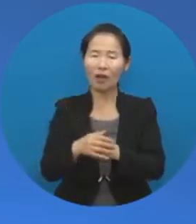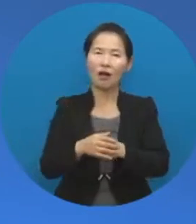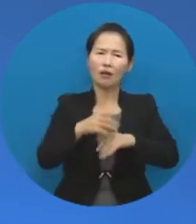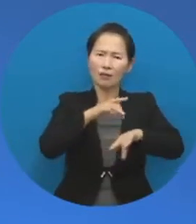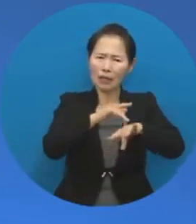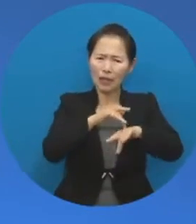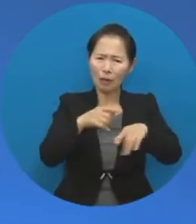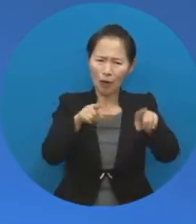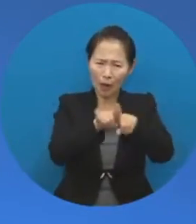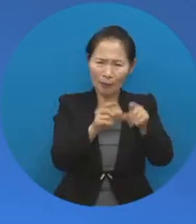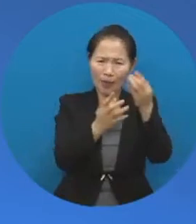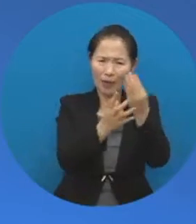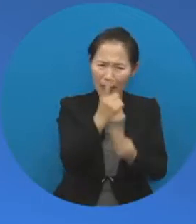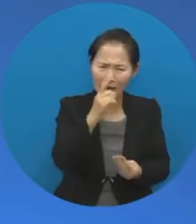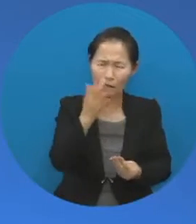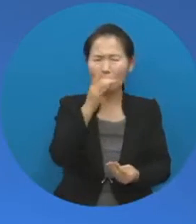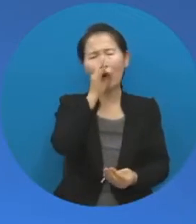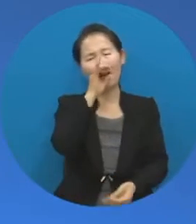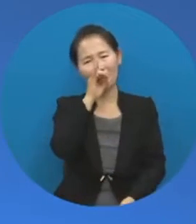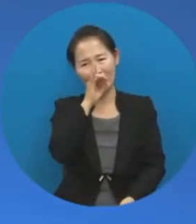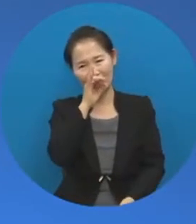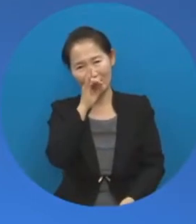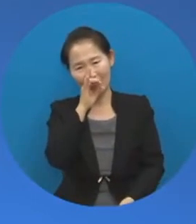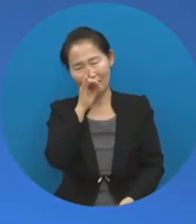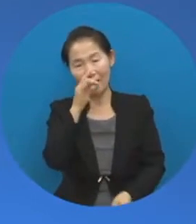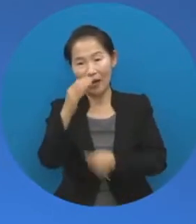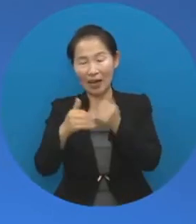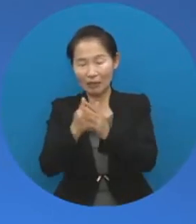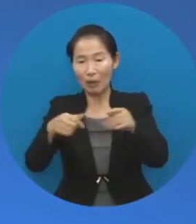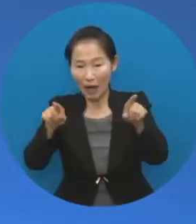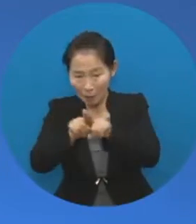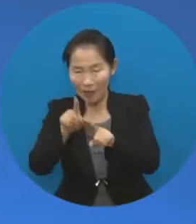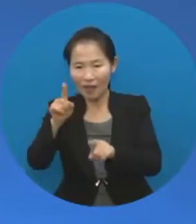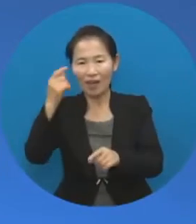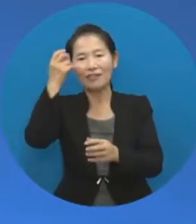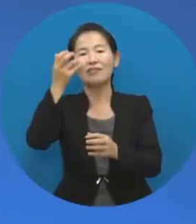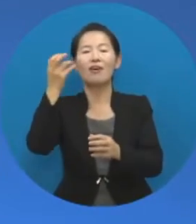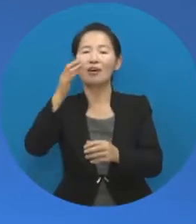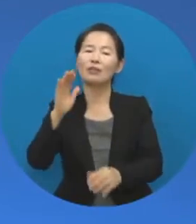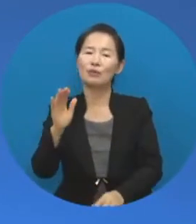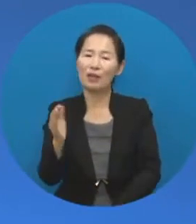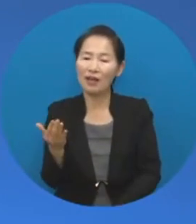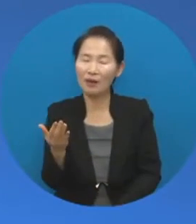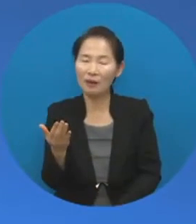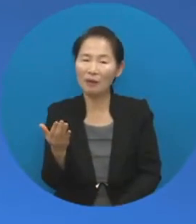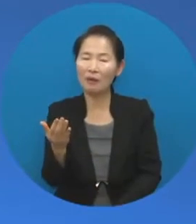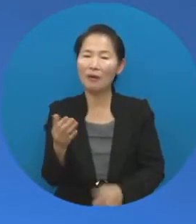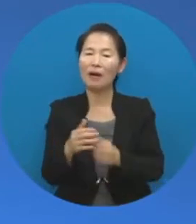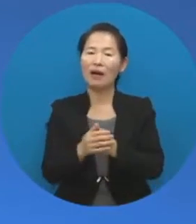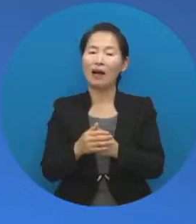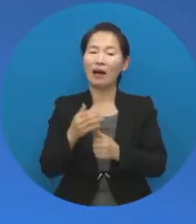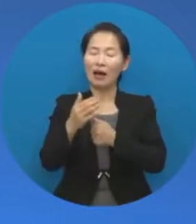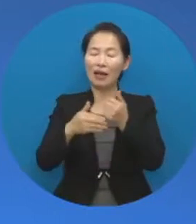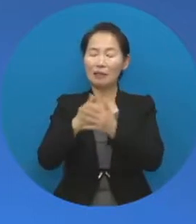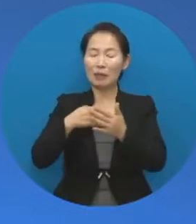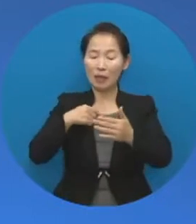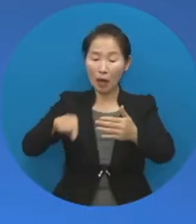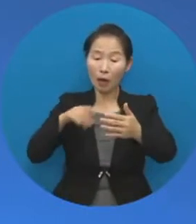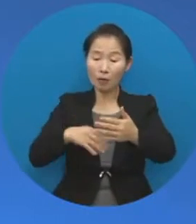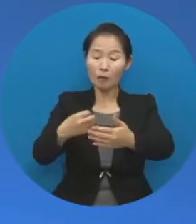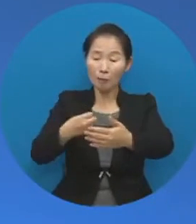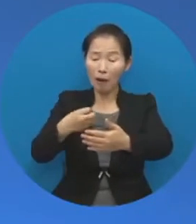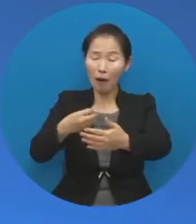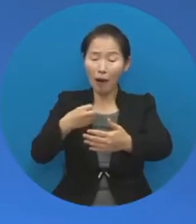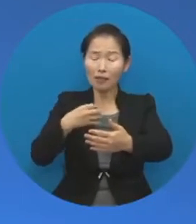영이 되면 안 되고 하나님과 합해서 한 영이 돼야 되는데 제가 이제 막 너무 하나님이 내 안에 계시고 막 말씀하시니까